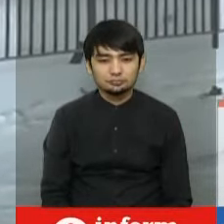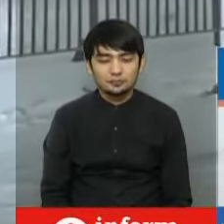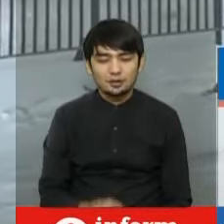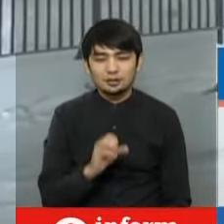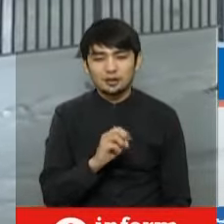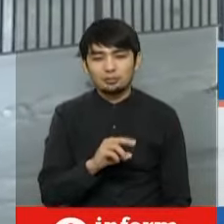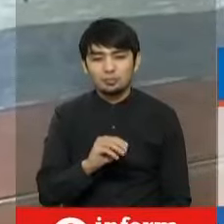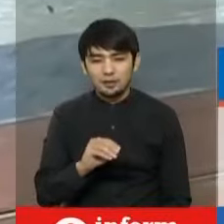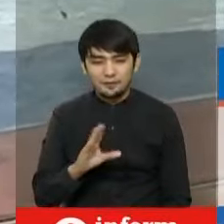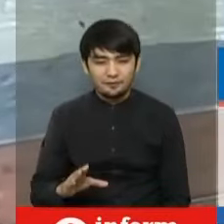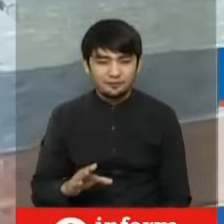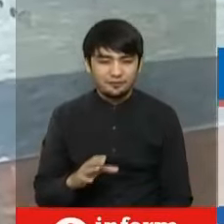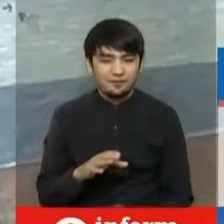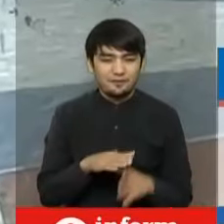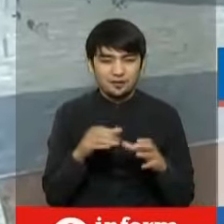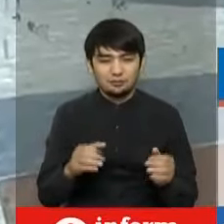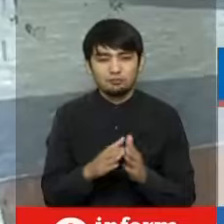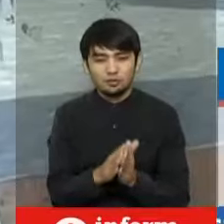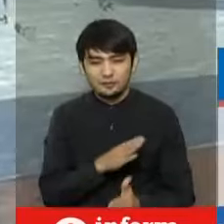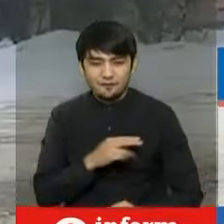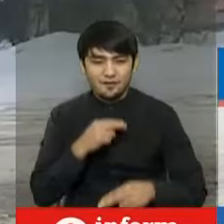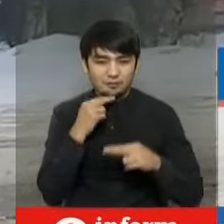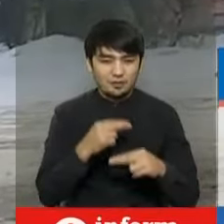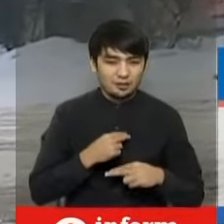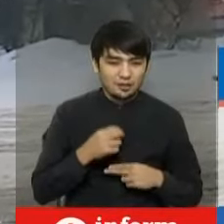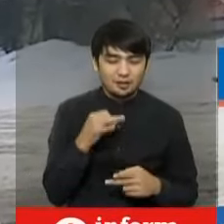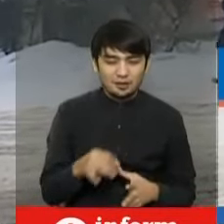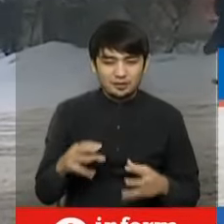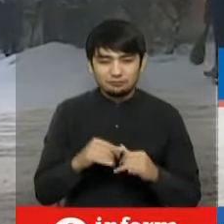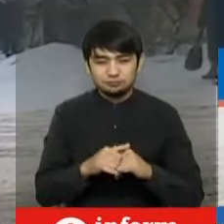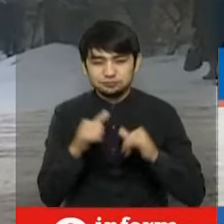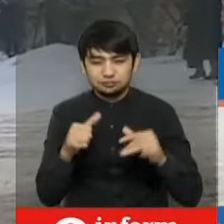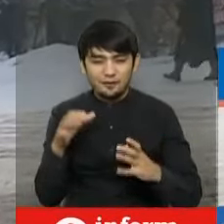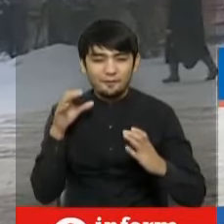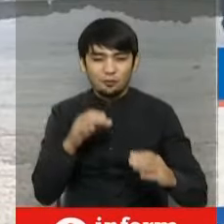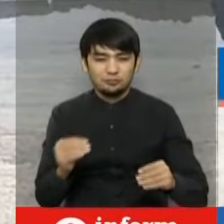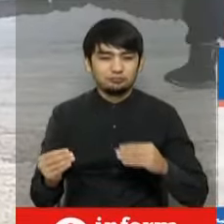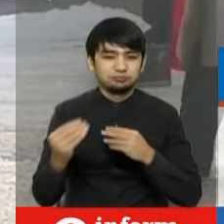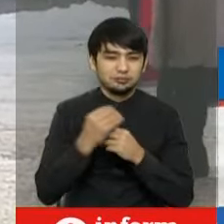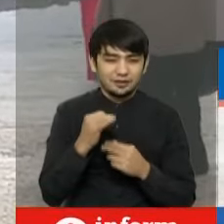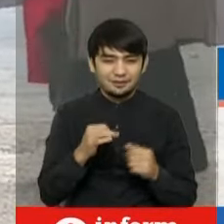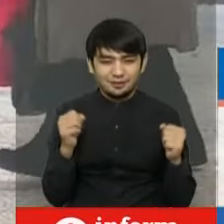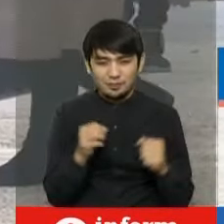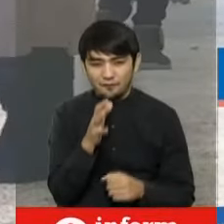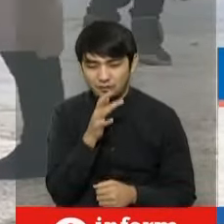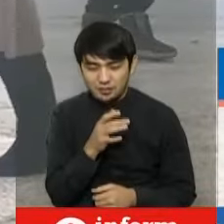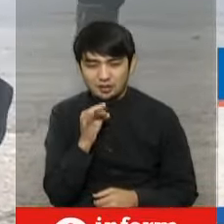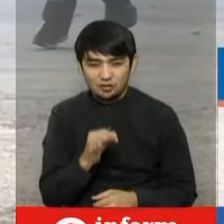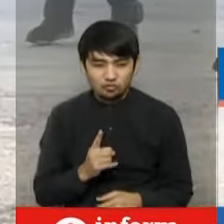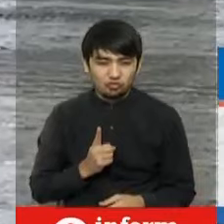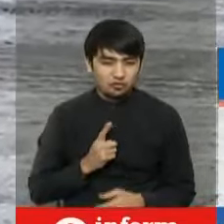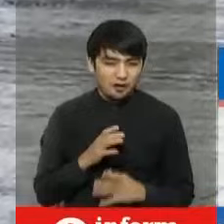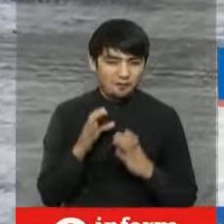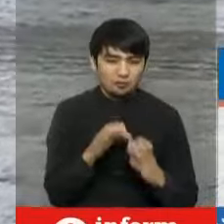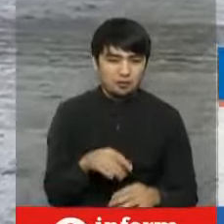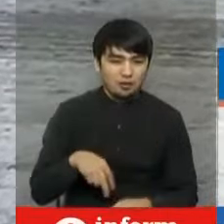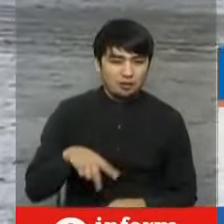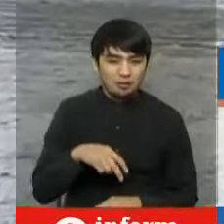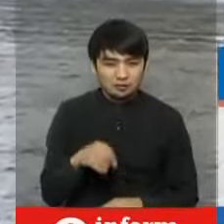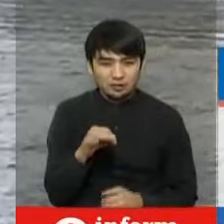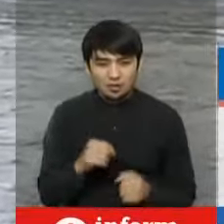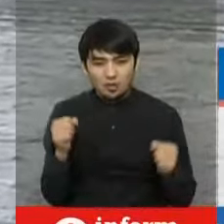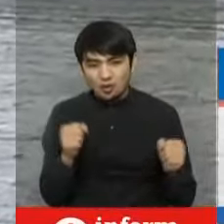Сатпаевцы просят чиновников обратить на них внимание, а именно увеличить количество автобусов хотя бы в зимний период. Ведь в ожидании общественного транспорта им